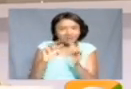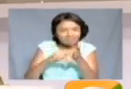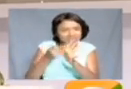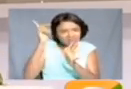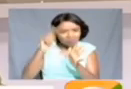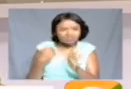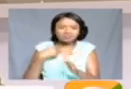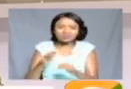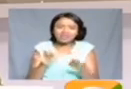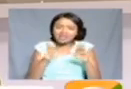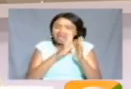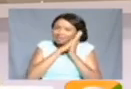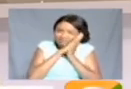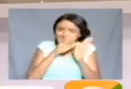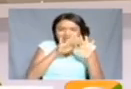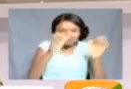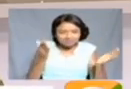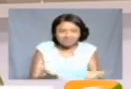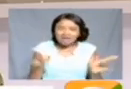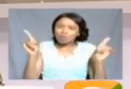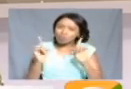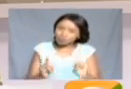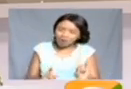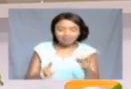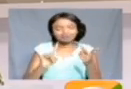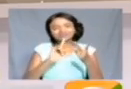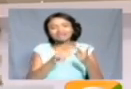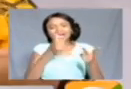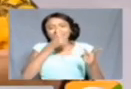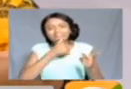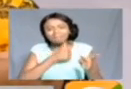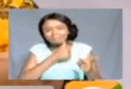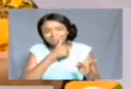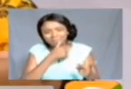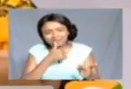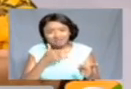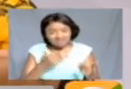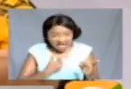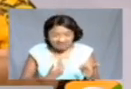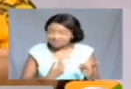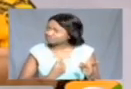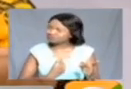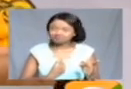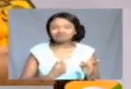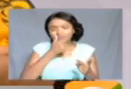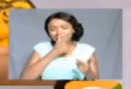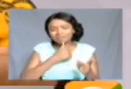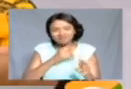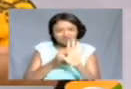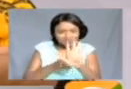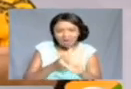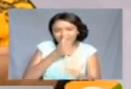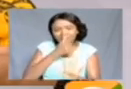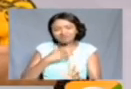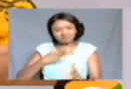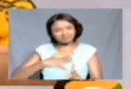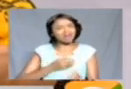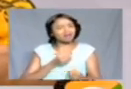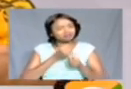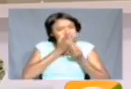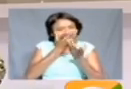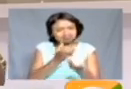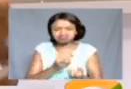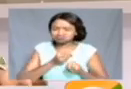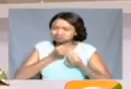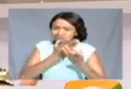kitanda tunacholala ni kimoja. Ina maana kwamba siri zangu hata kijiko. Yaani sina siri tena na wewe. Siri zako wewe na zangu mimi zimekuwa moja. Unaona? Dhiki